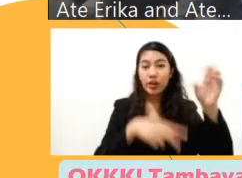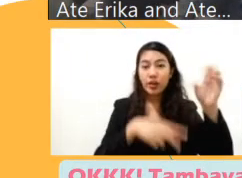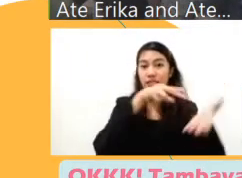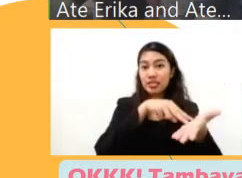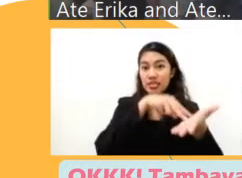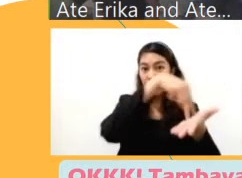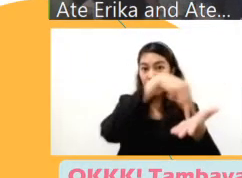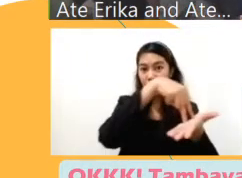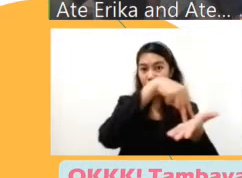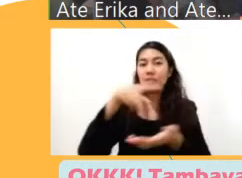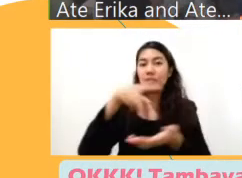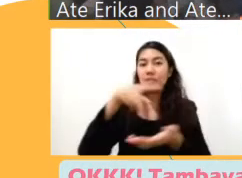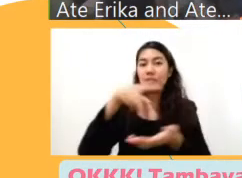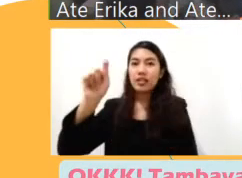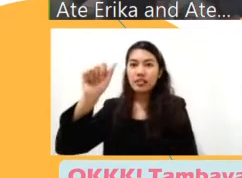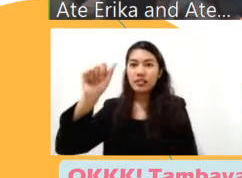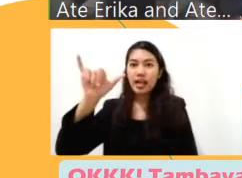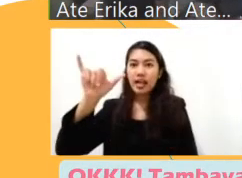sige, try natin.